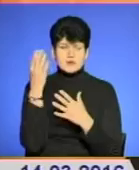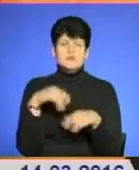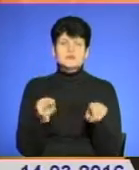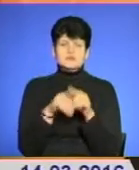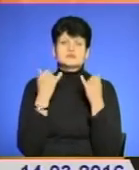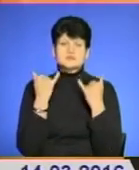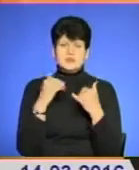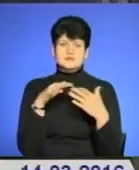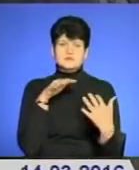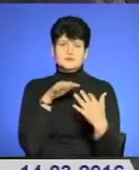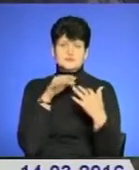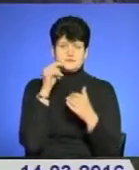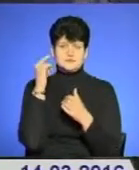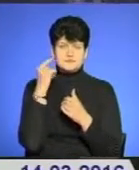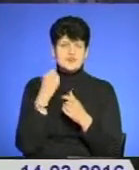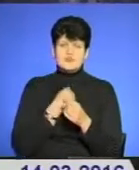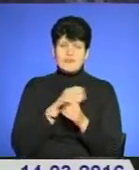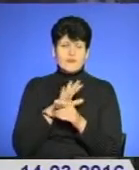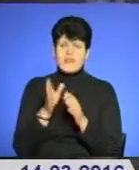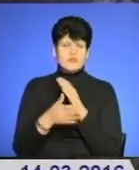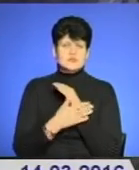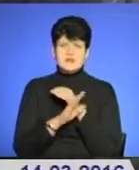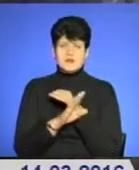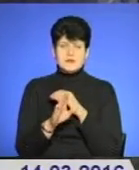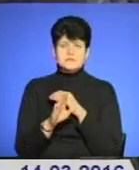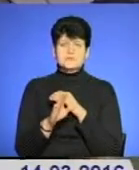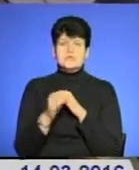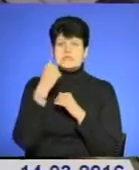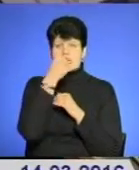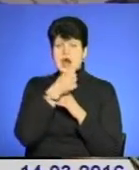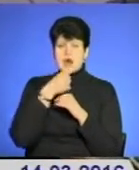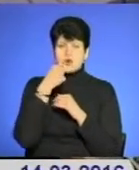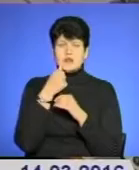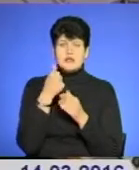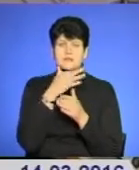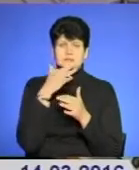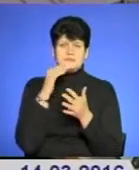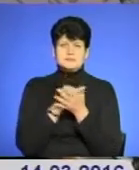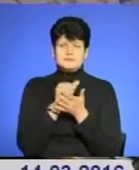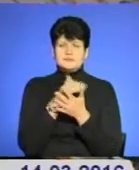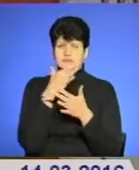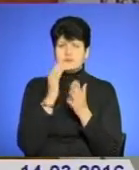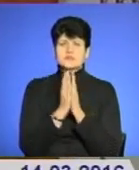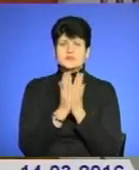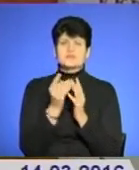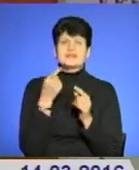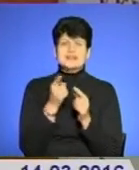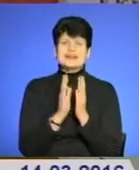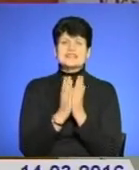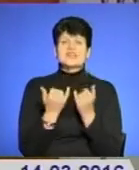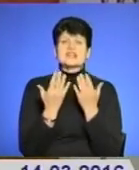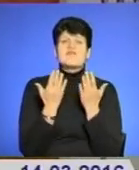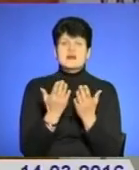на жаль, то не останнє. За роки видавництво видало дуже багато книг. Ця книжка зараз для вас,